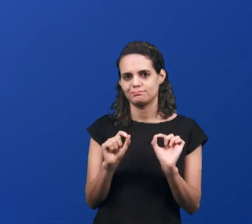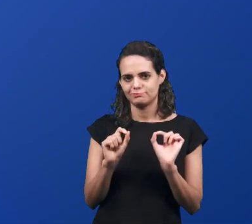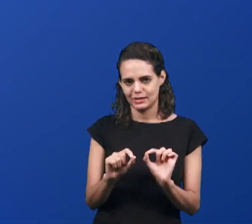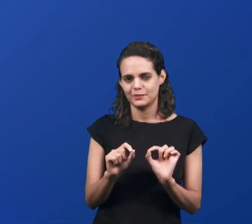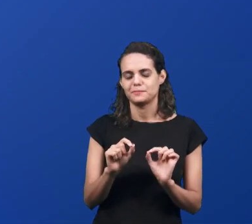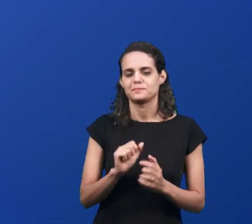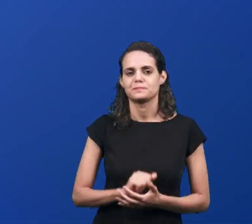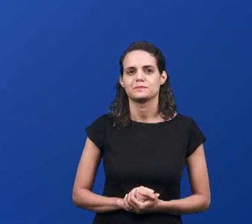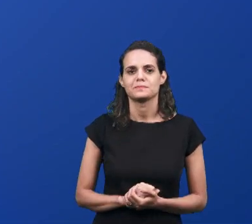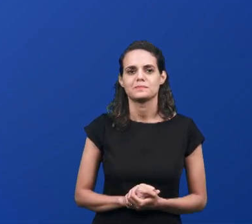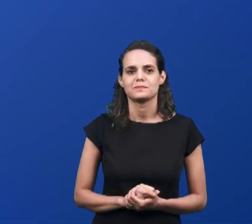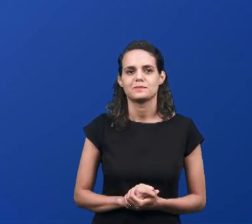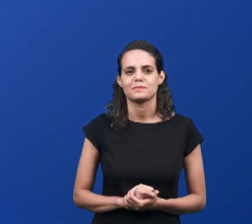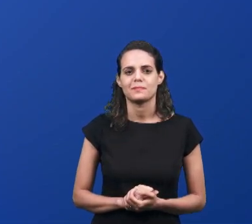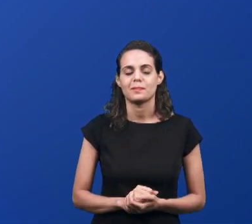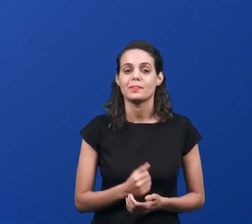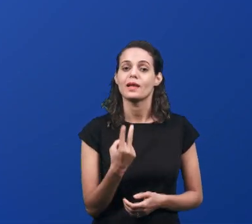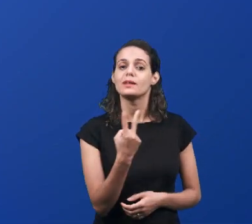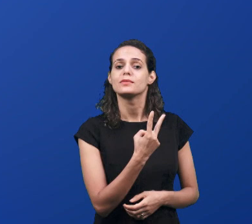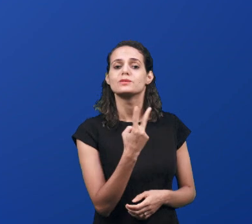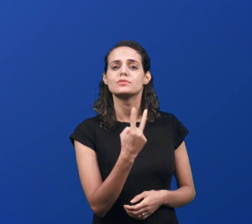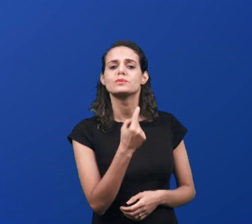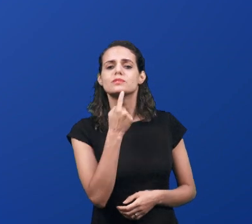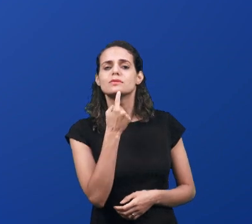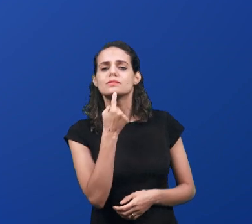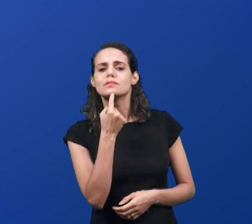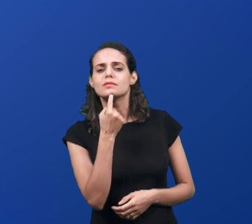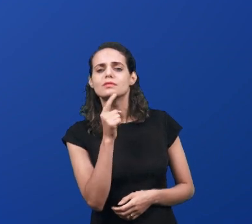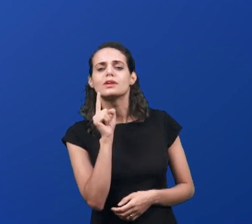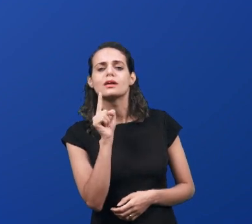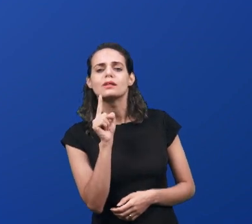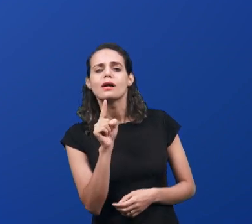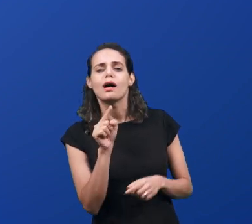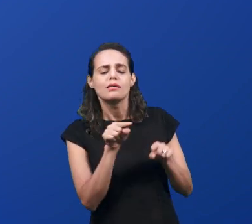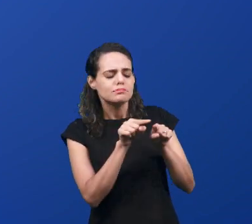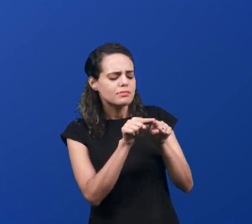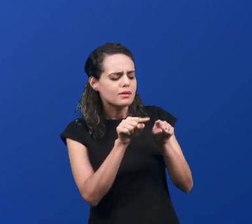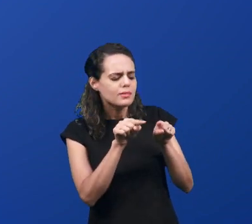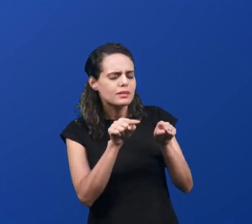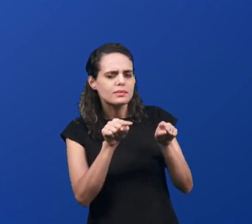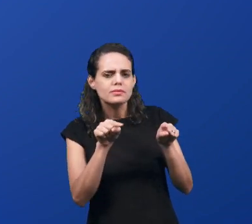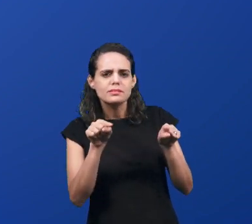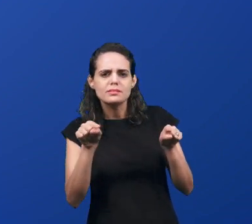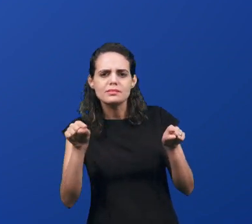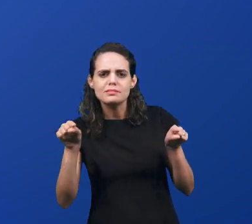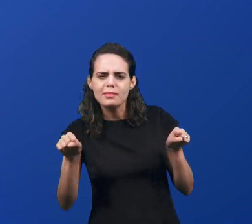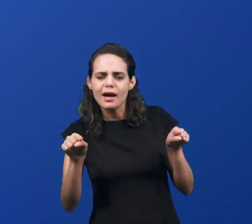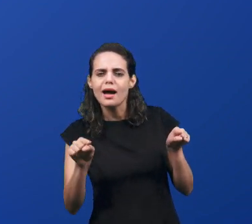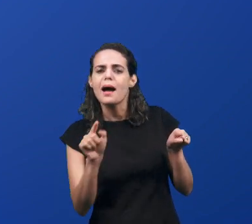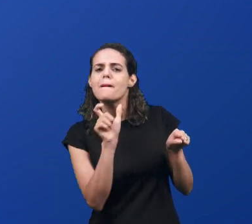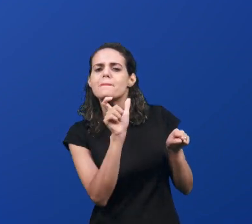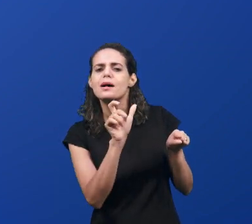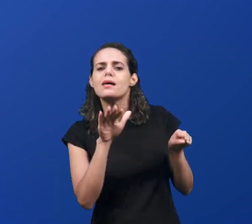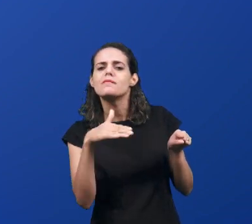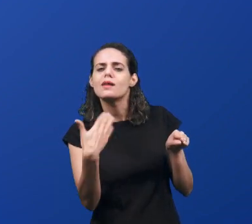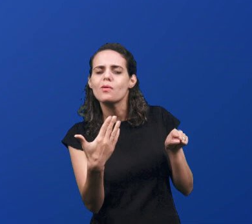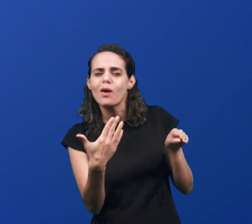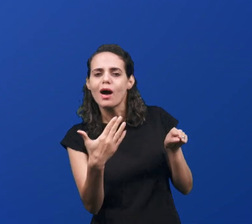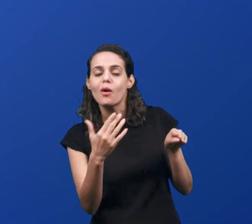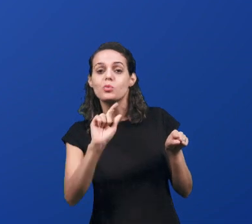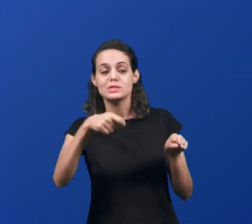réponse. Anna Clara, complétez le mot ci-dessus qui donne le nom La thématique, c'est TBD, c'est